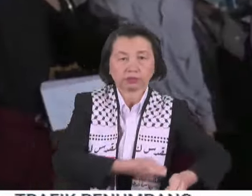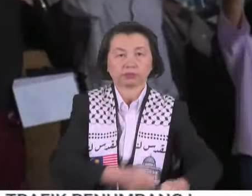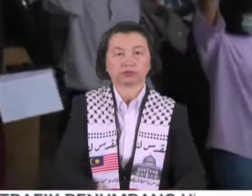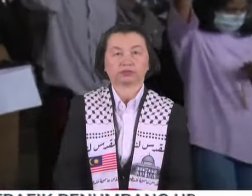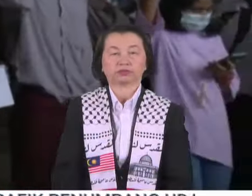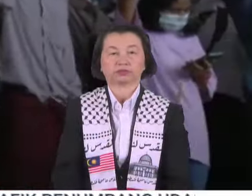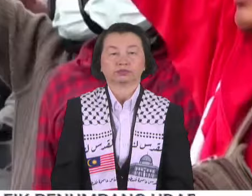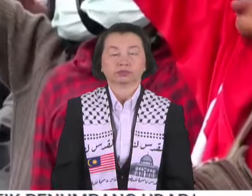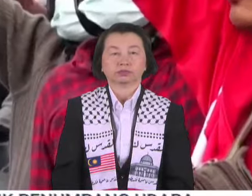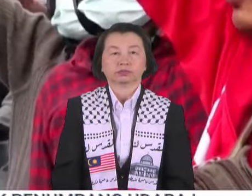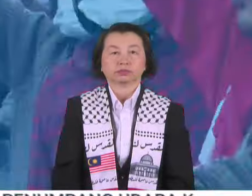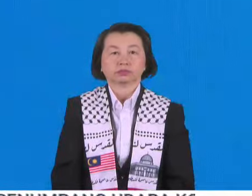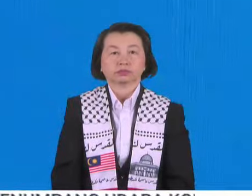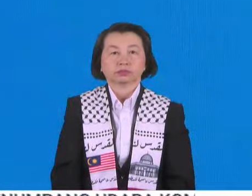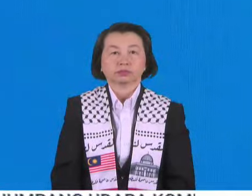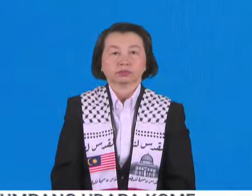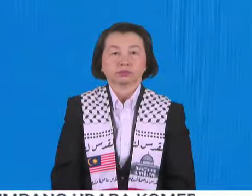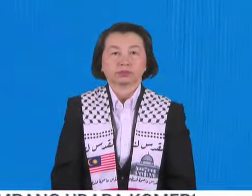pertanian.